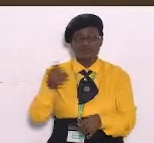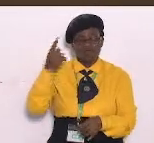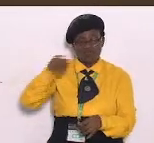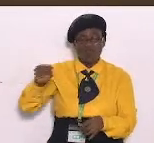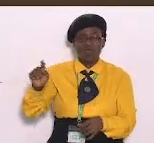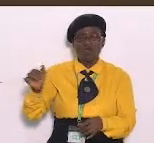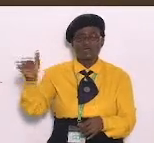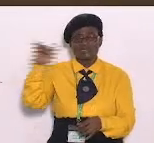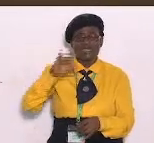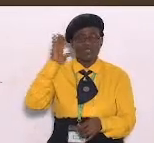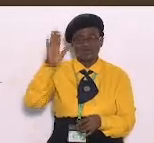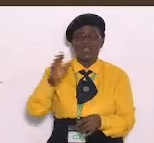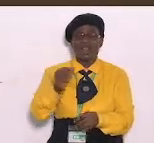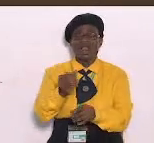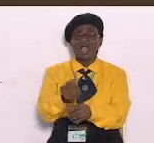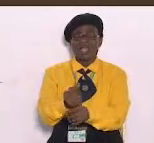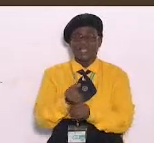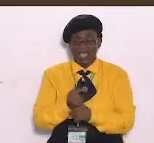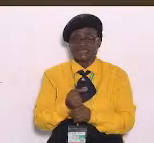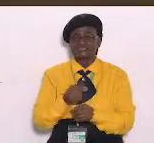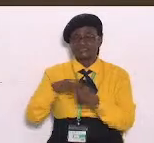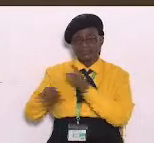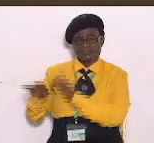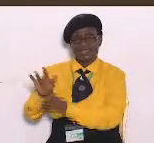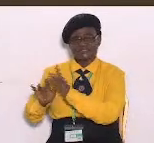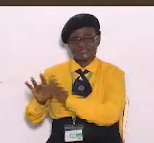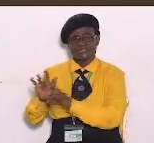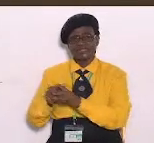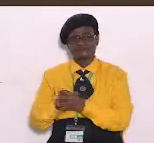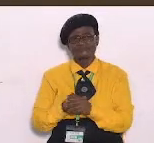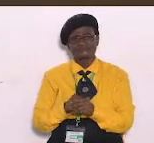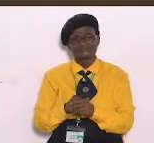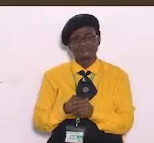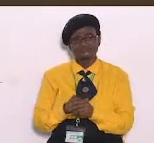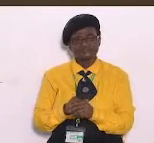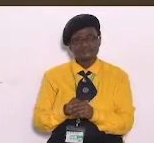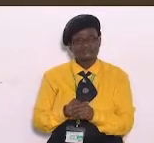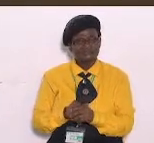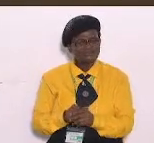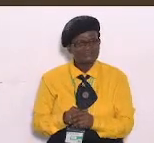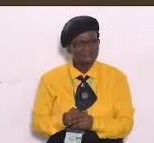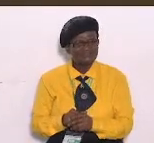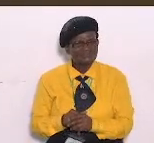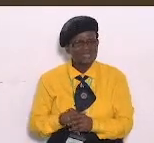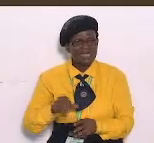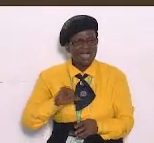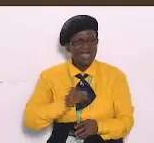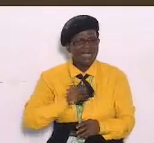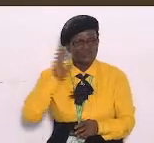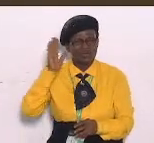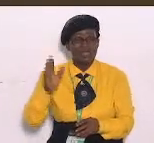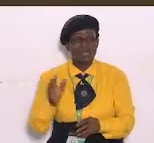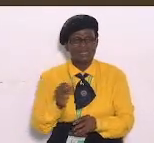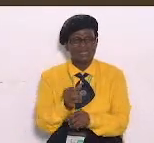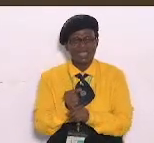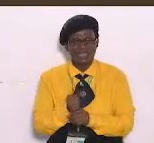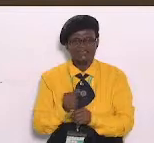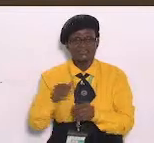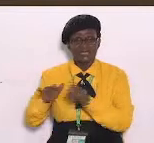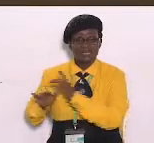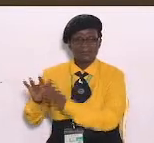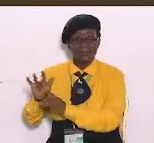Jésus béni soit le miséricorde Dieu quand ils recevront la miséricorde si vous voulez recevoir